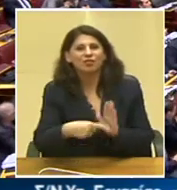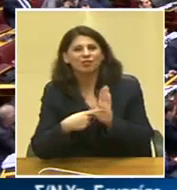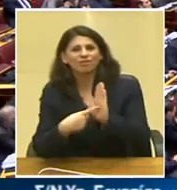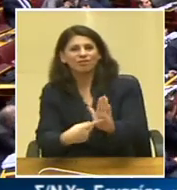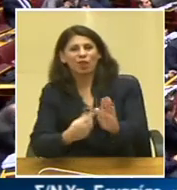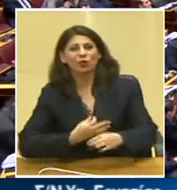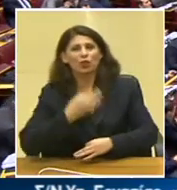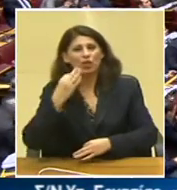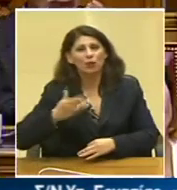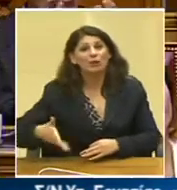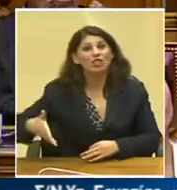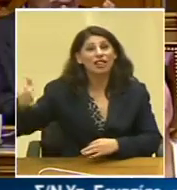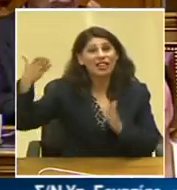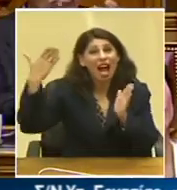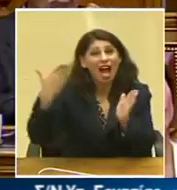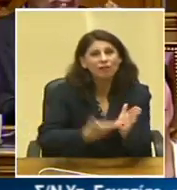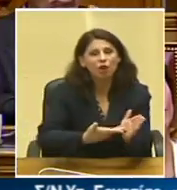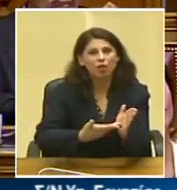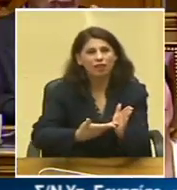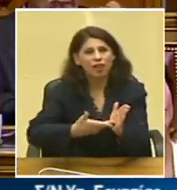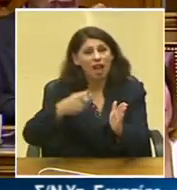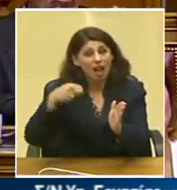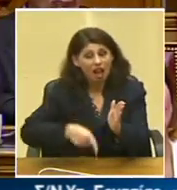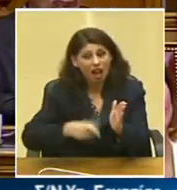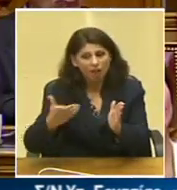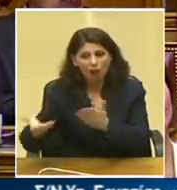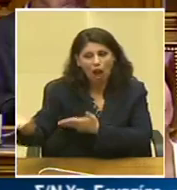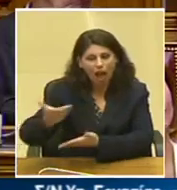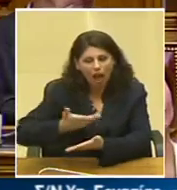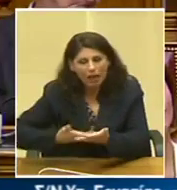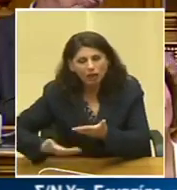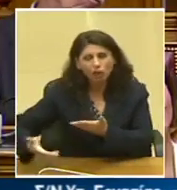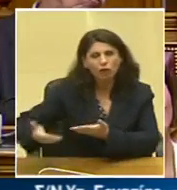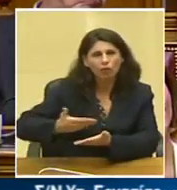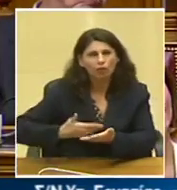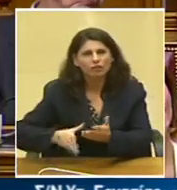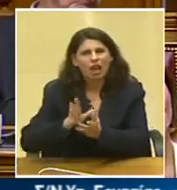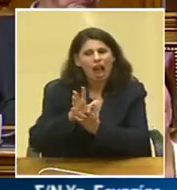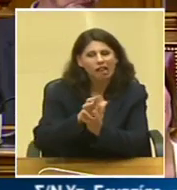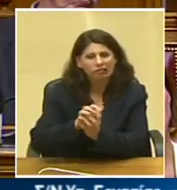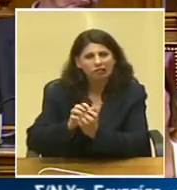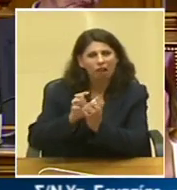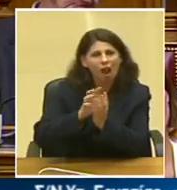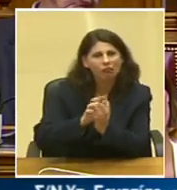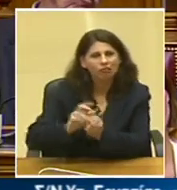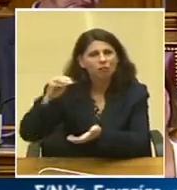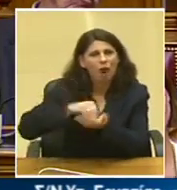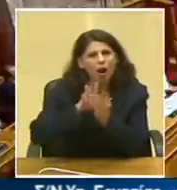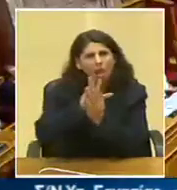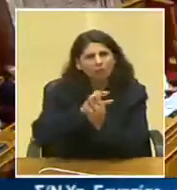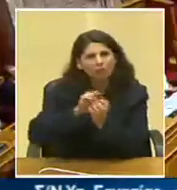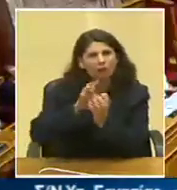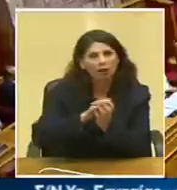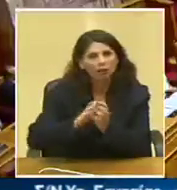κύριου Μητσοτάκη. Είναι γραμμή ανατροφοδοτούμενη και μασημένη τροφή που δέχεται απευθείας από τους